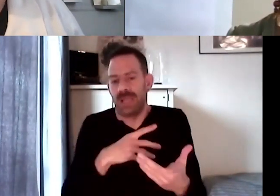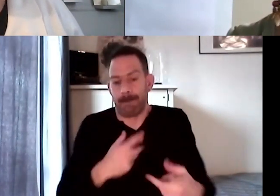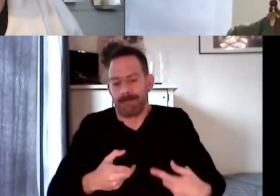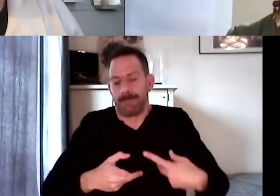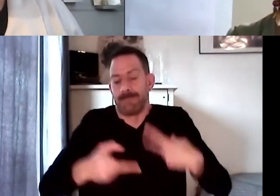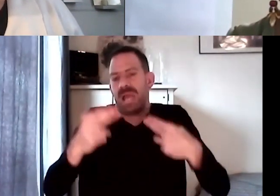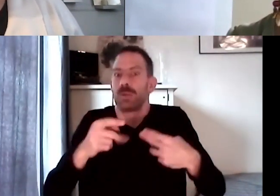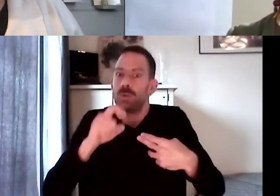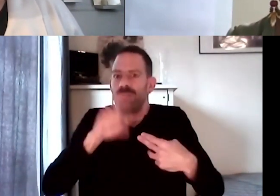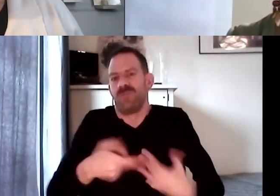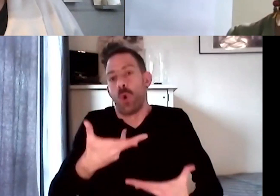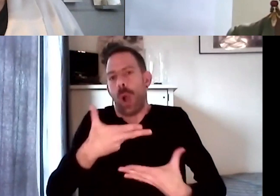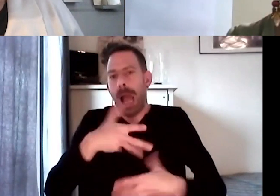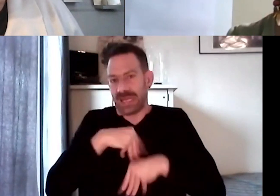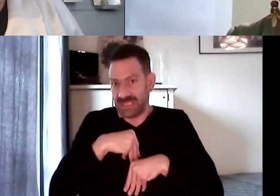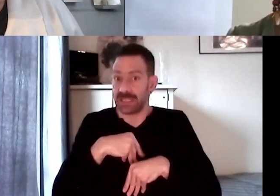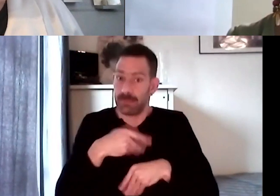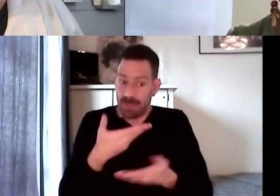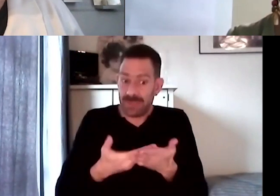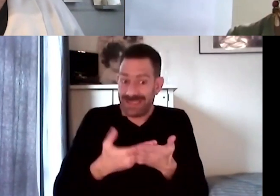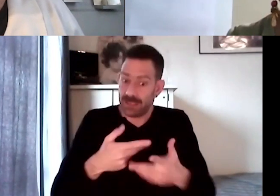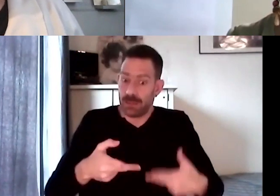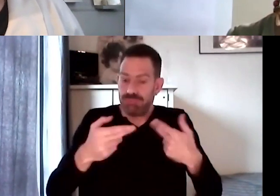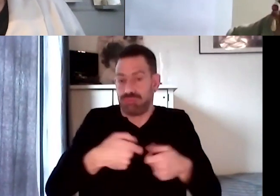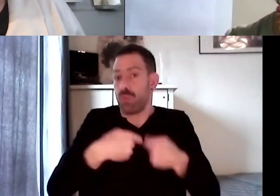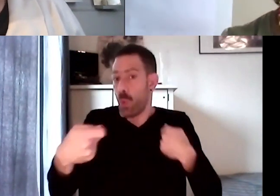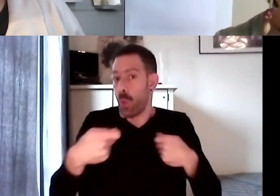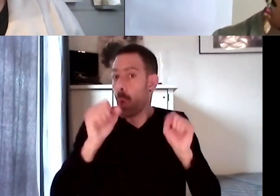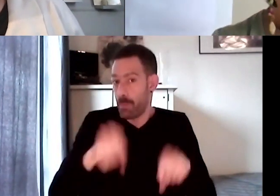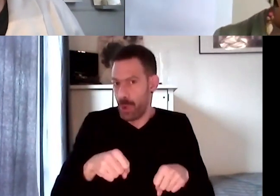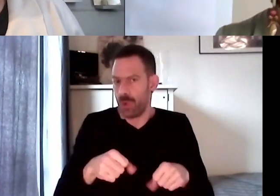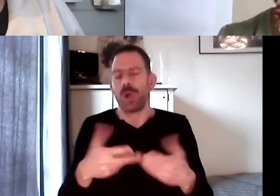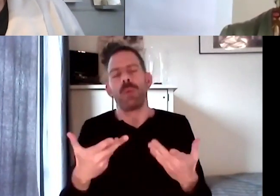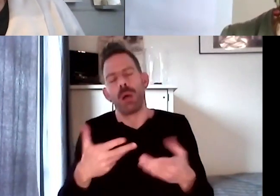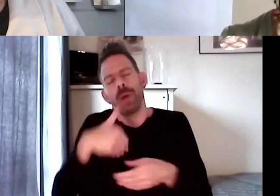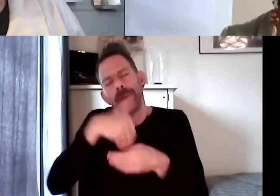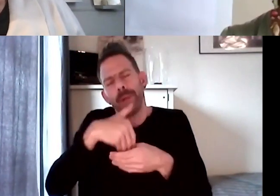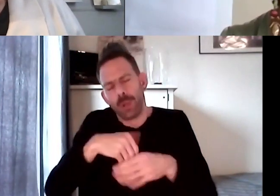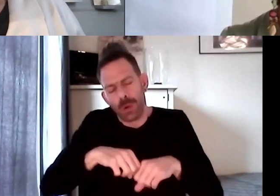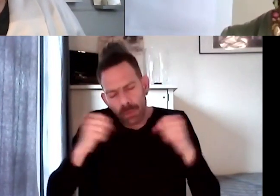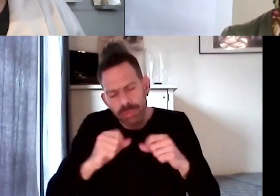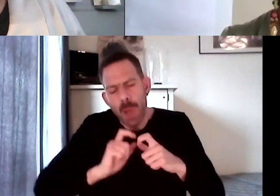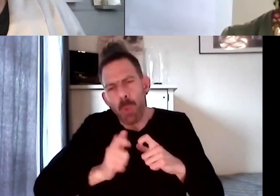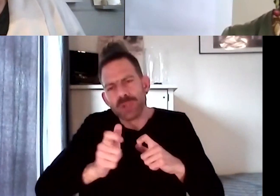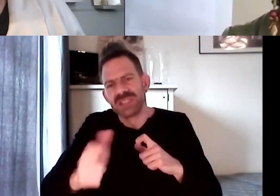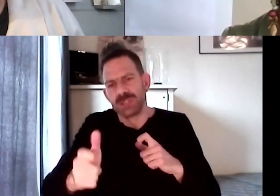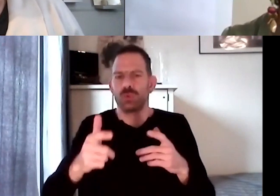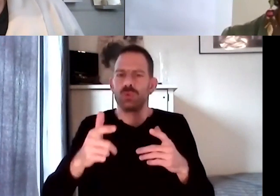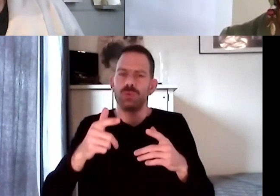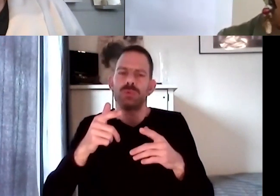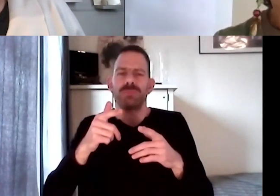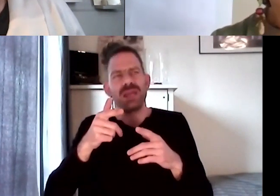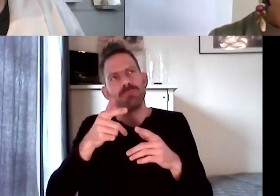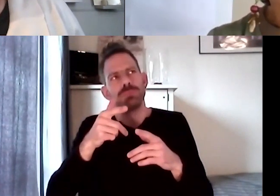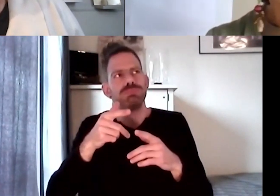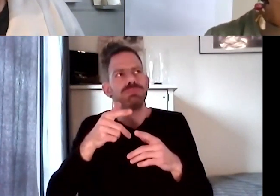assez longtemps avant d'accepter son handicap. Alors après, c'est tout un processus, je dirais, peut-être plus psychologique et personnel,